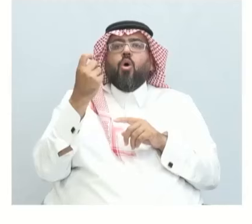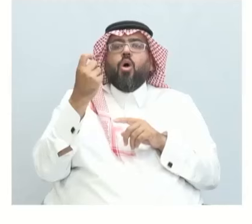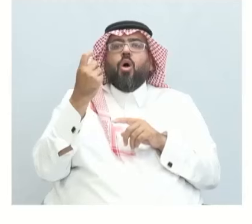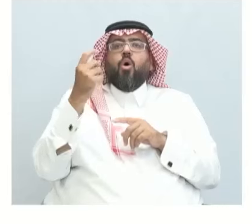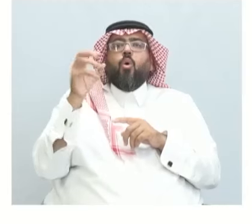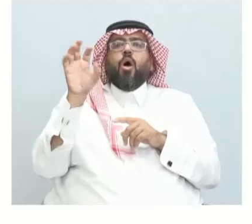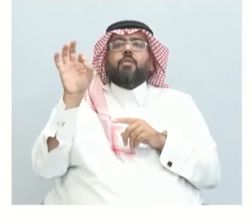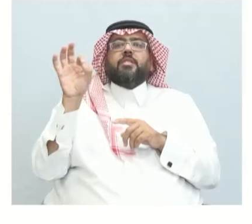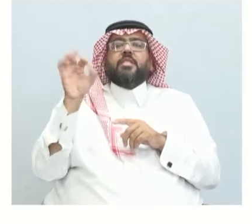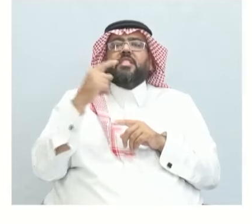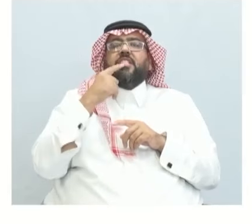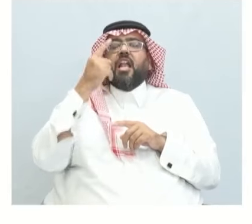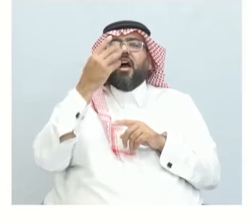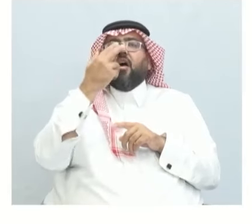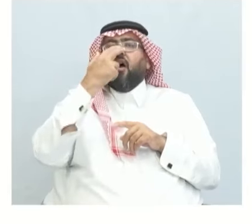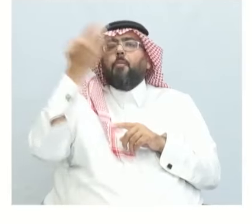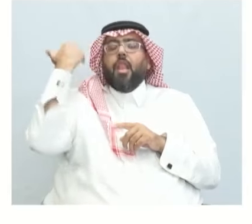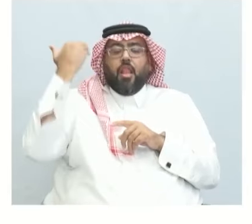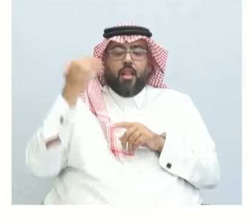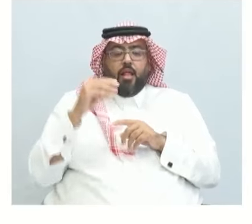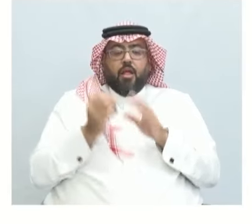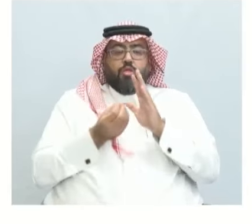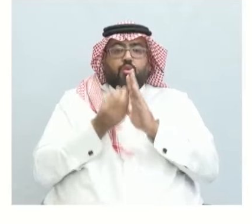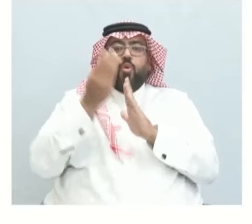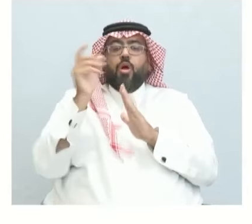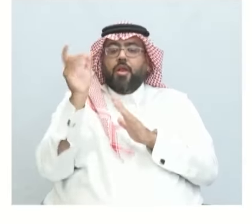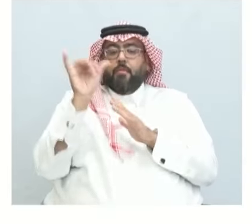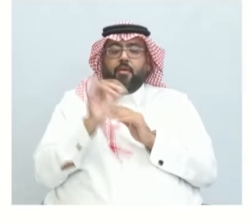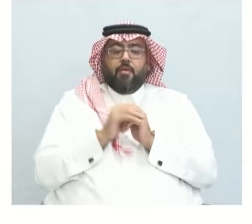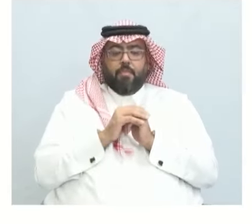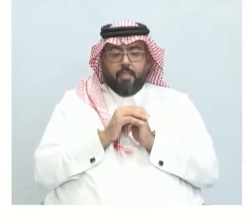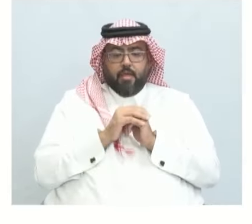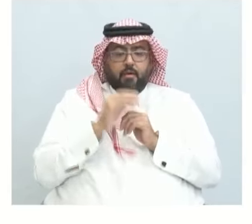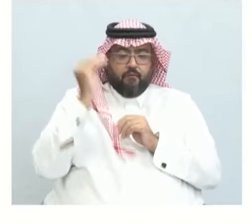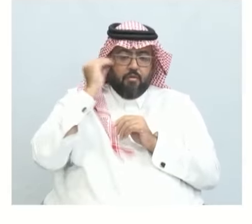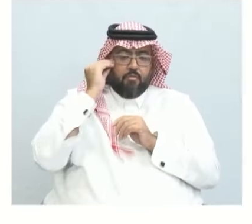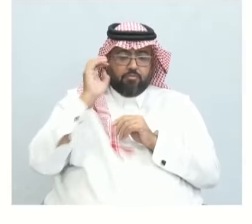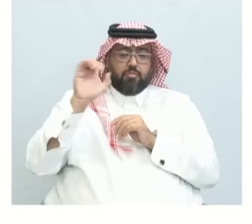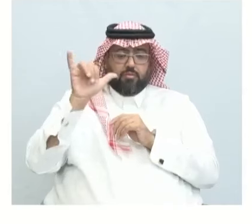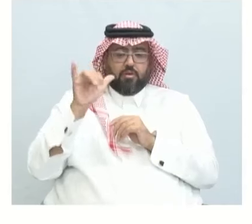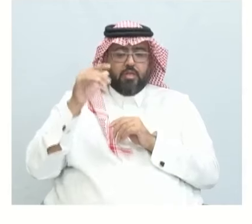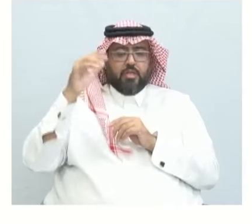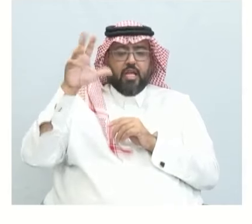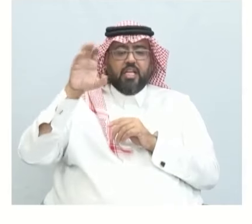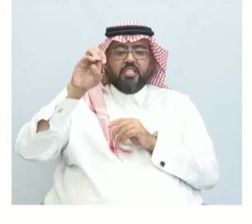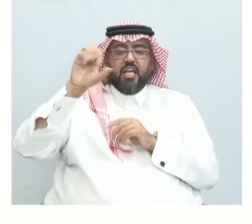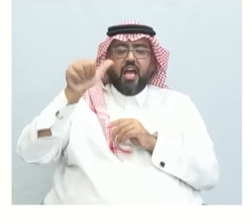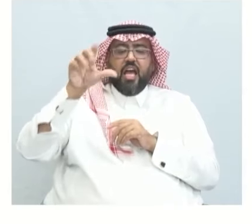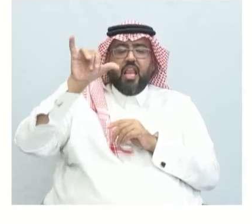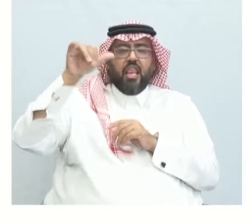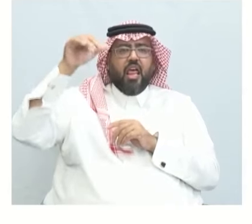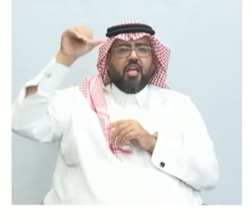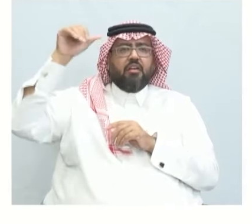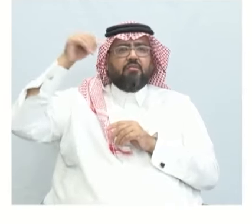سنه هذا هو ما يسمى بالعصر الجاهلي مفهوم الجاهليه في سبب الصاق هذه الكلمه الجاهلي بهذا